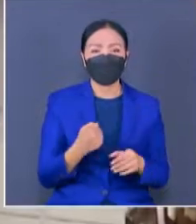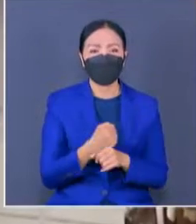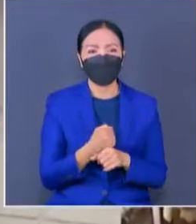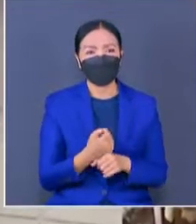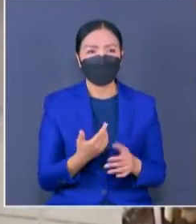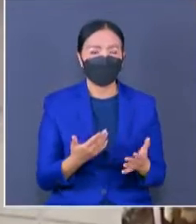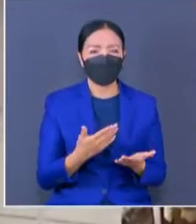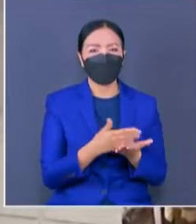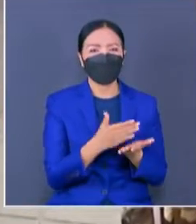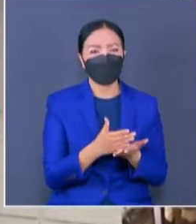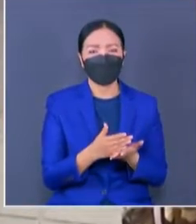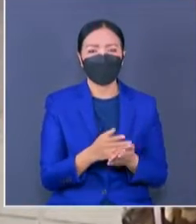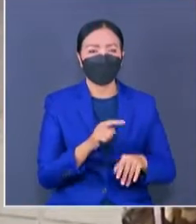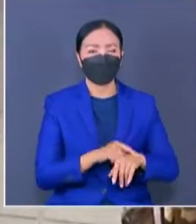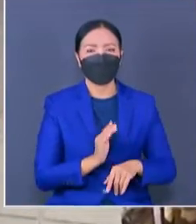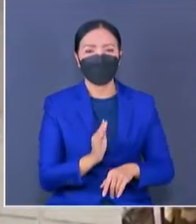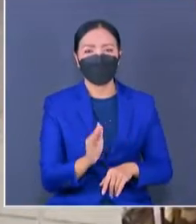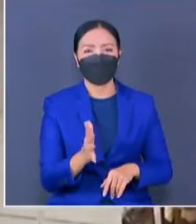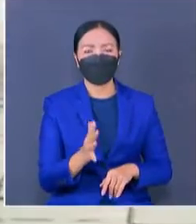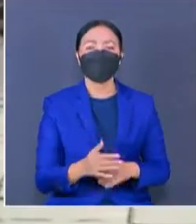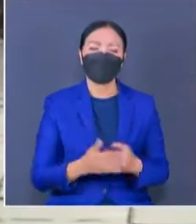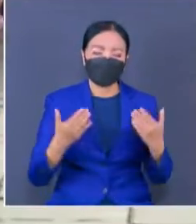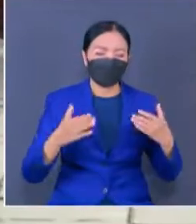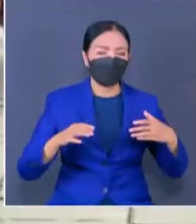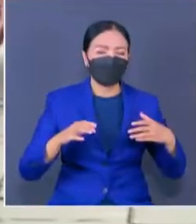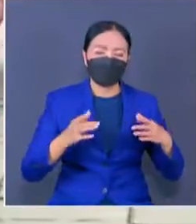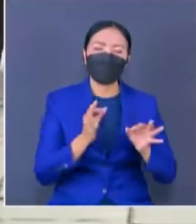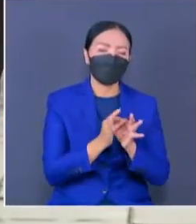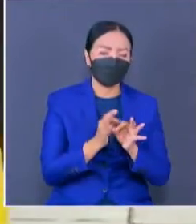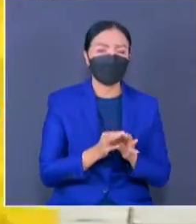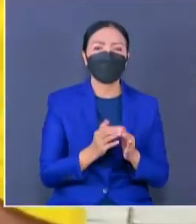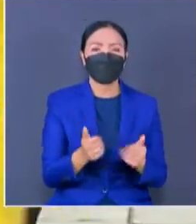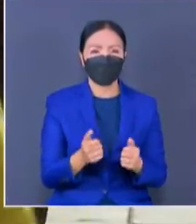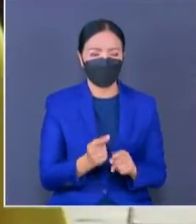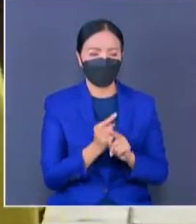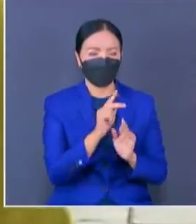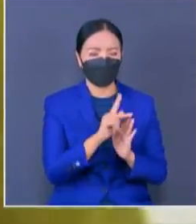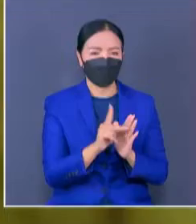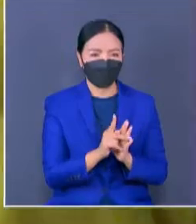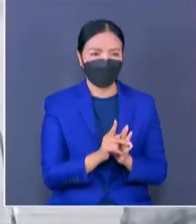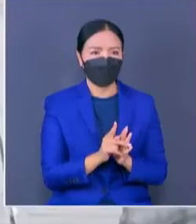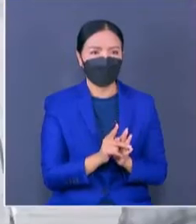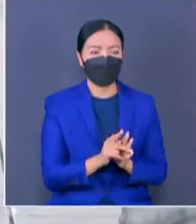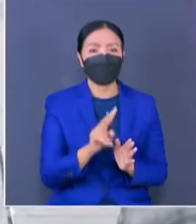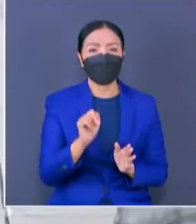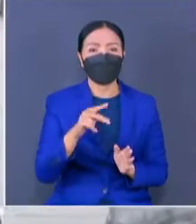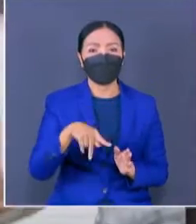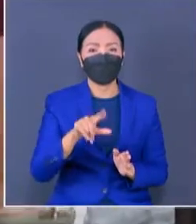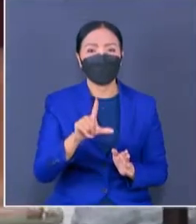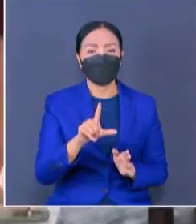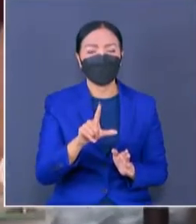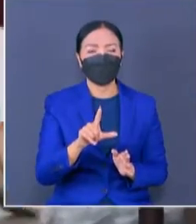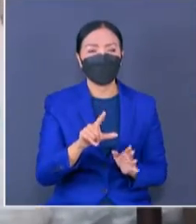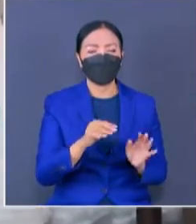ำระหนี้ได้ตามกำหนดธนาคารก็เลยออกมาตรการชะลอการดำเนินการทางกฎหมายต่อลูกหนี้ NPL จ